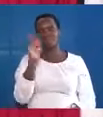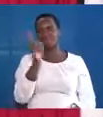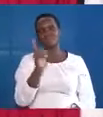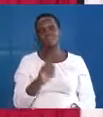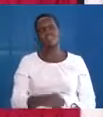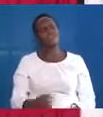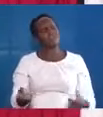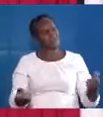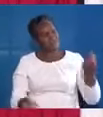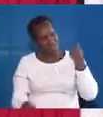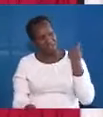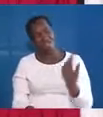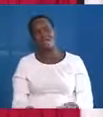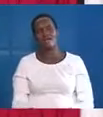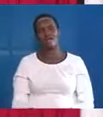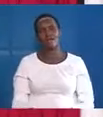Na ningependa kuomba sana